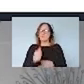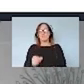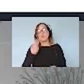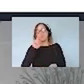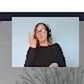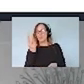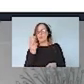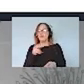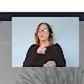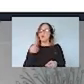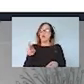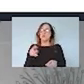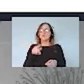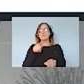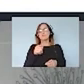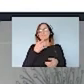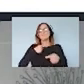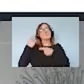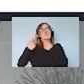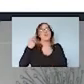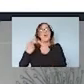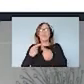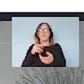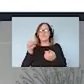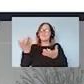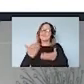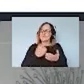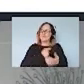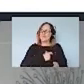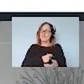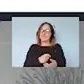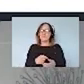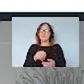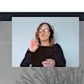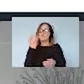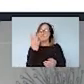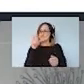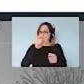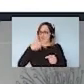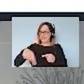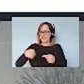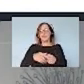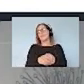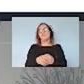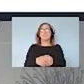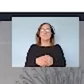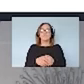druga rzecz z kategorii przygoda. Chciałam też serdecznie Państwa zaprosić na czwartek